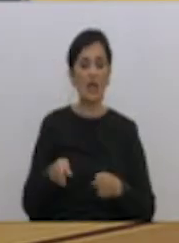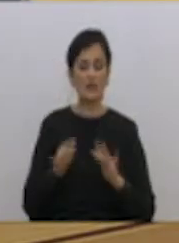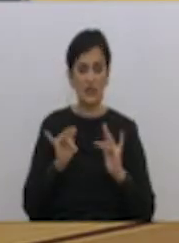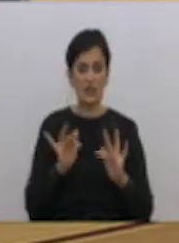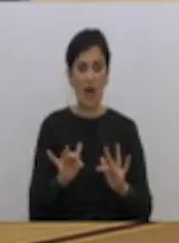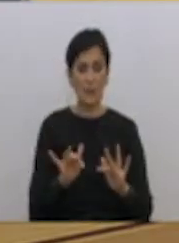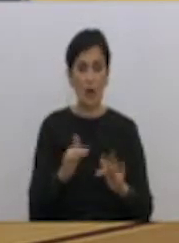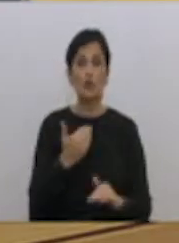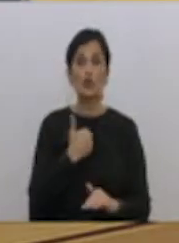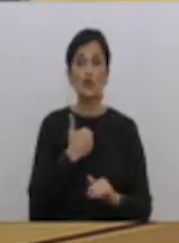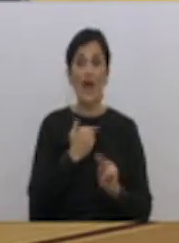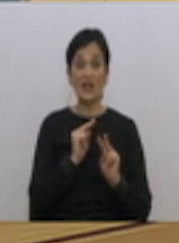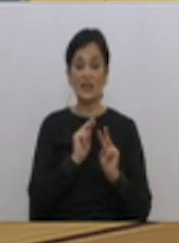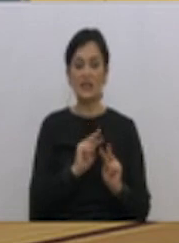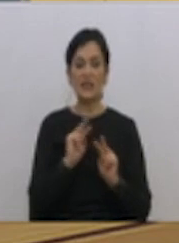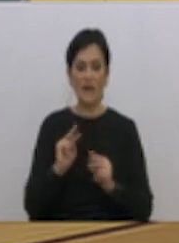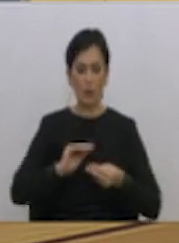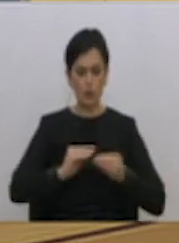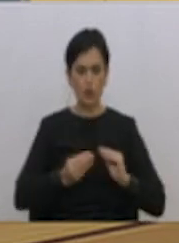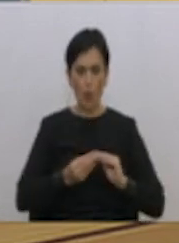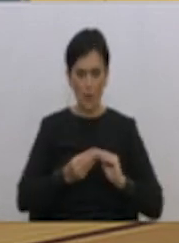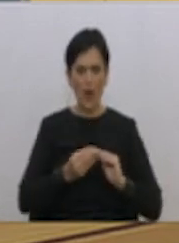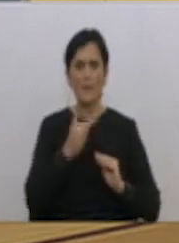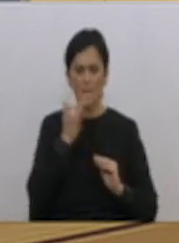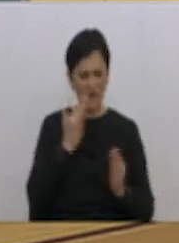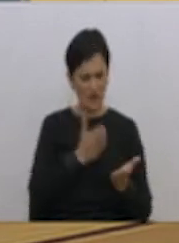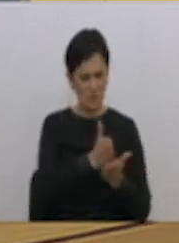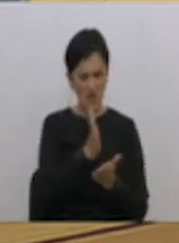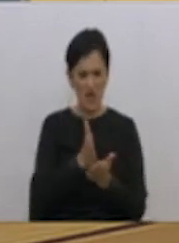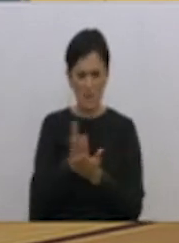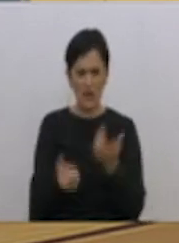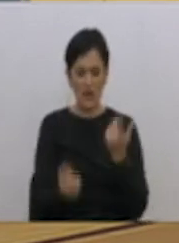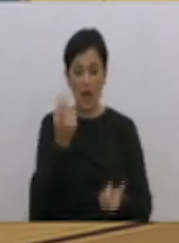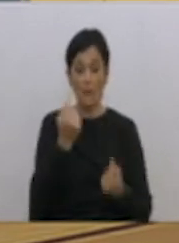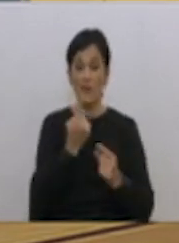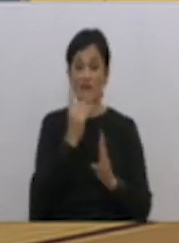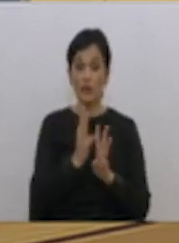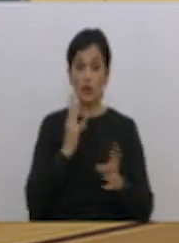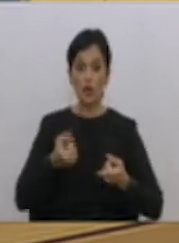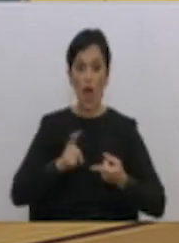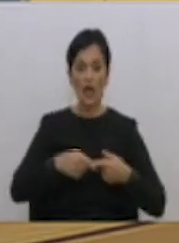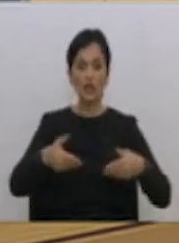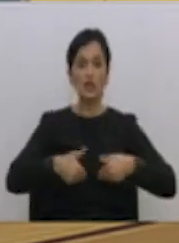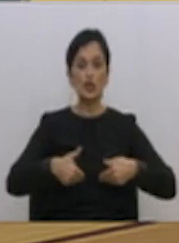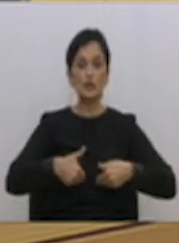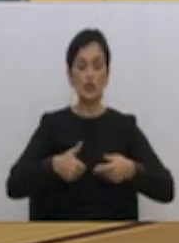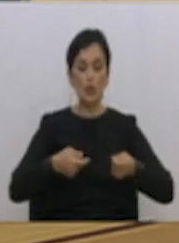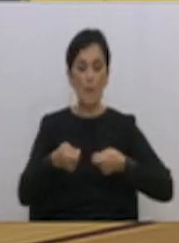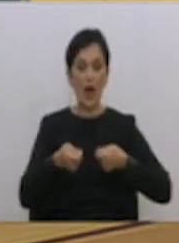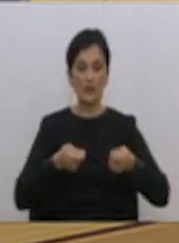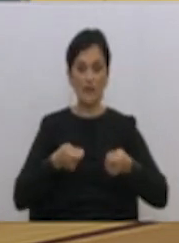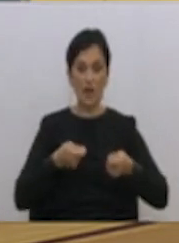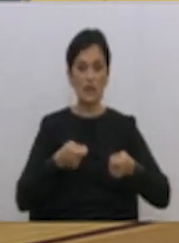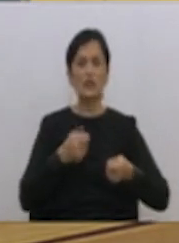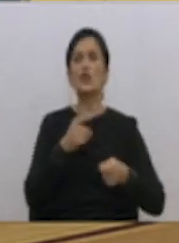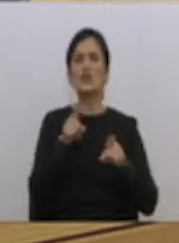საქმესაც. ჩვენი დაკვირვებით პრობლემები არაერთი მიმართულებით გამოვლინდა. პირველ რიგში ეს ეხებოდა შიმშილობის მართვას.